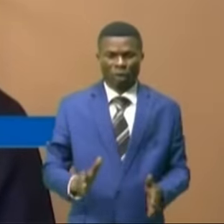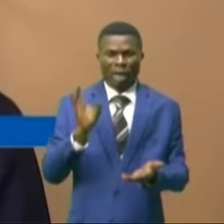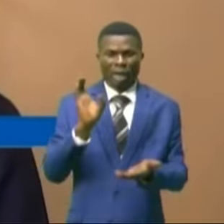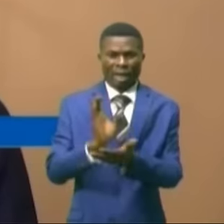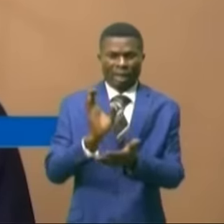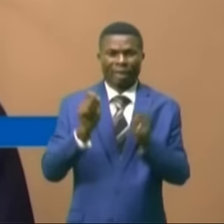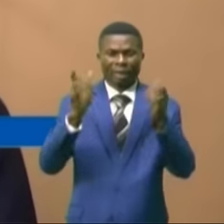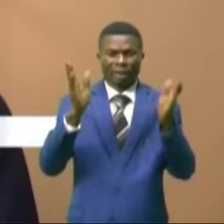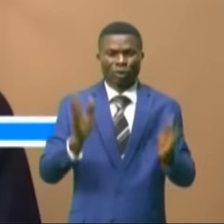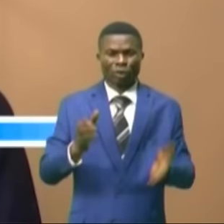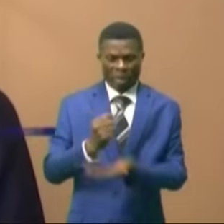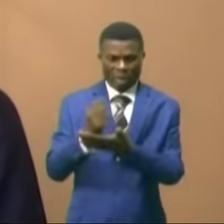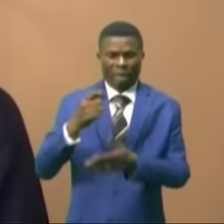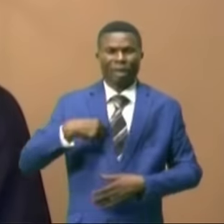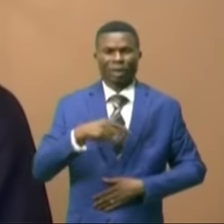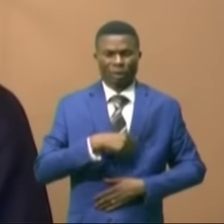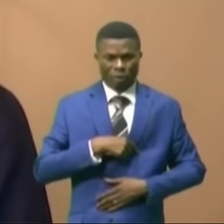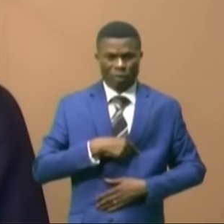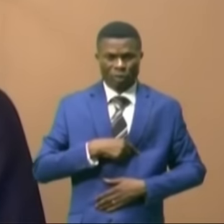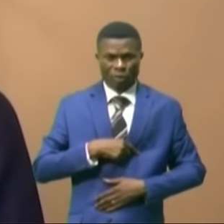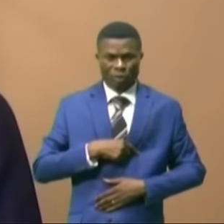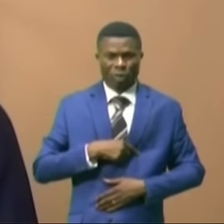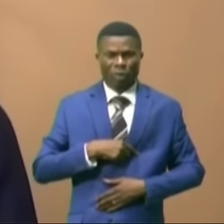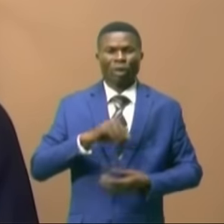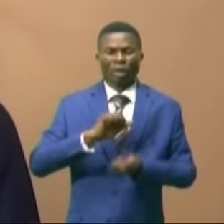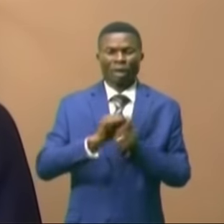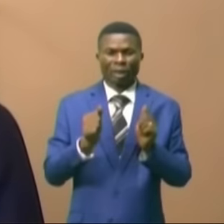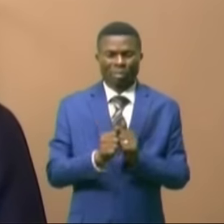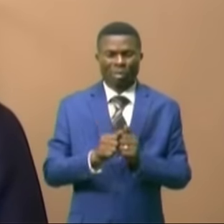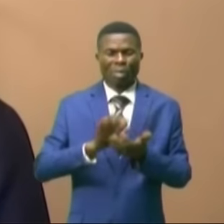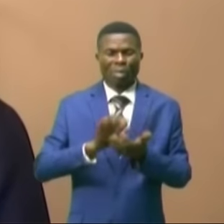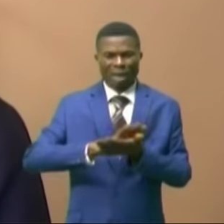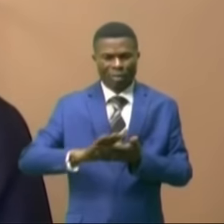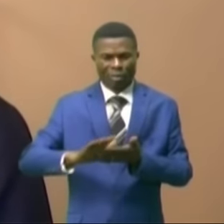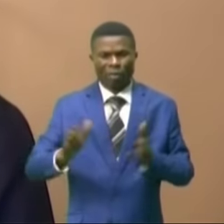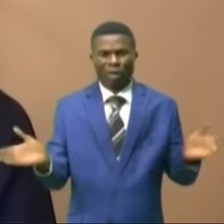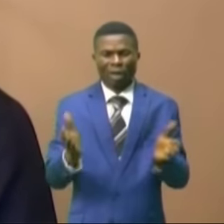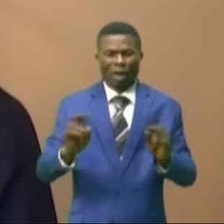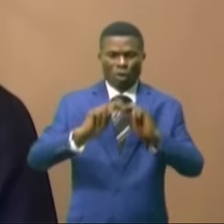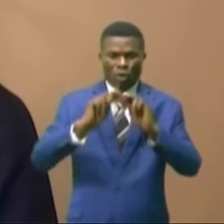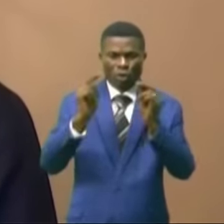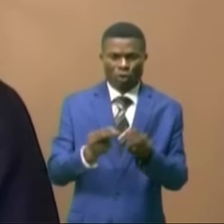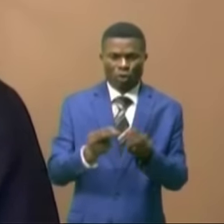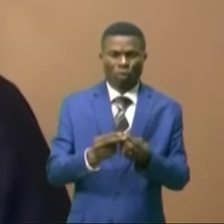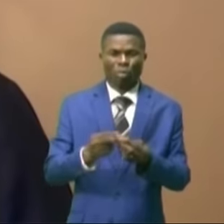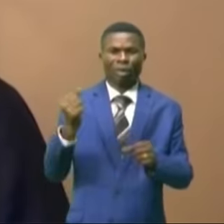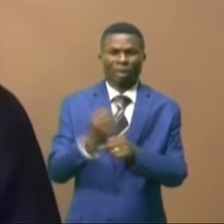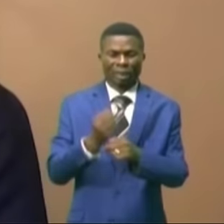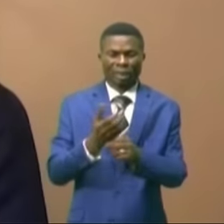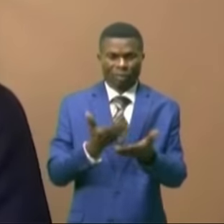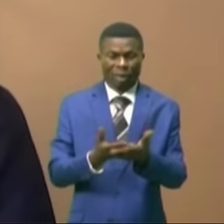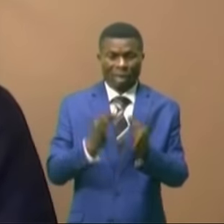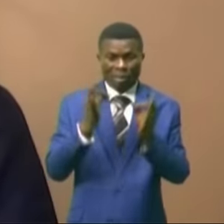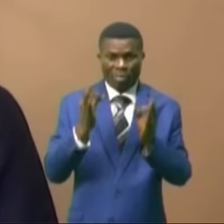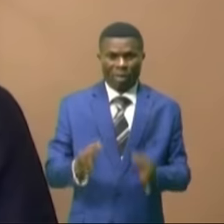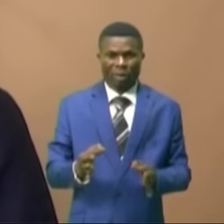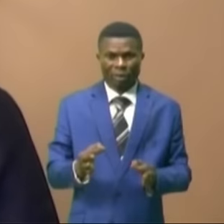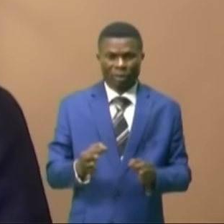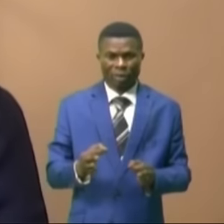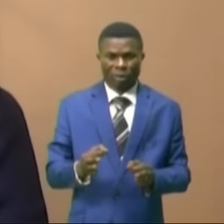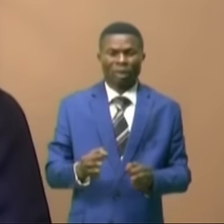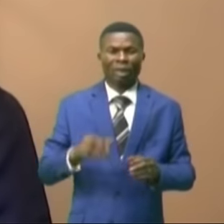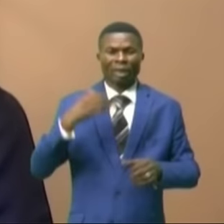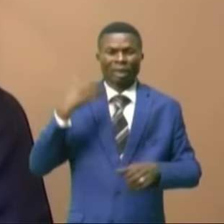ça nous permettra de faire plus ou moins déjà un nettoyage, de renforcer les structures de l'autorégulation, parce que bien au-delà de la pratique